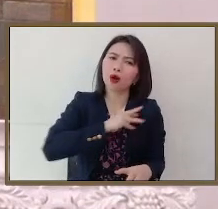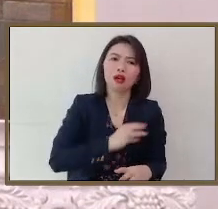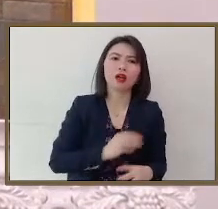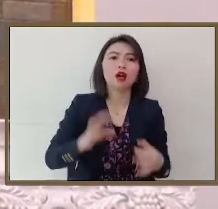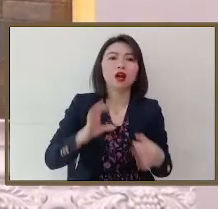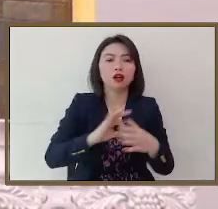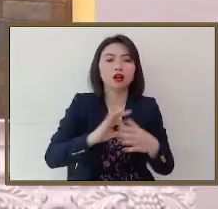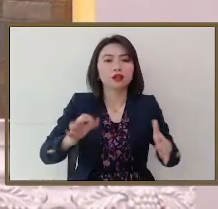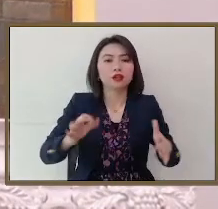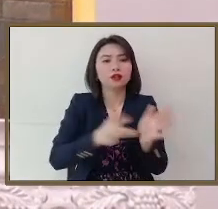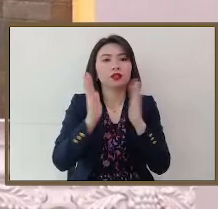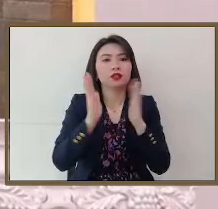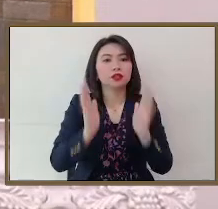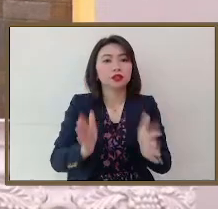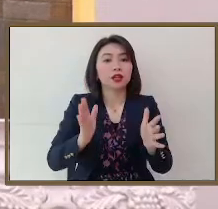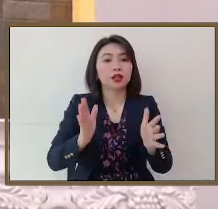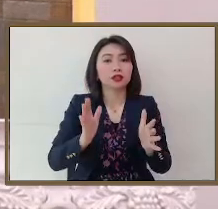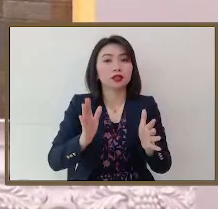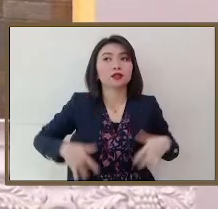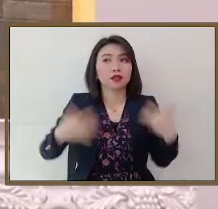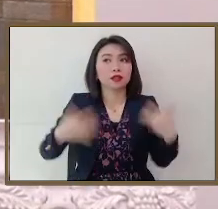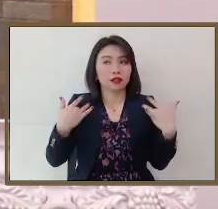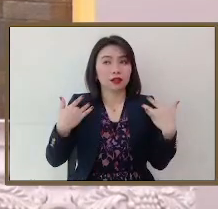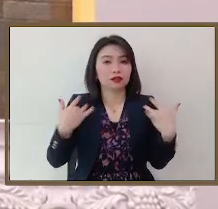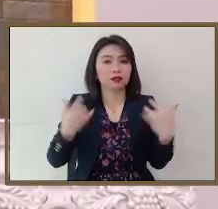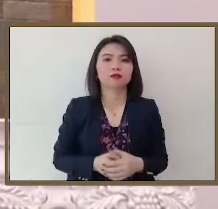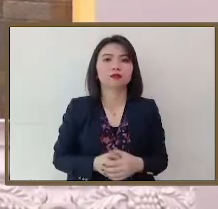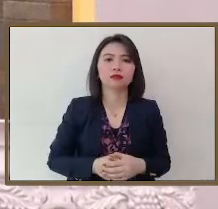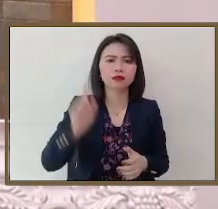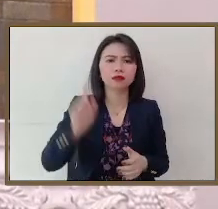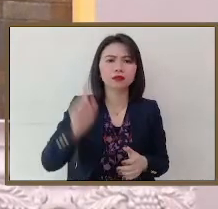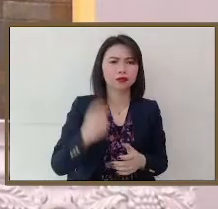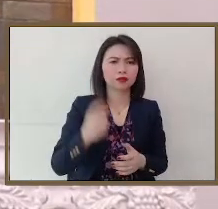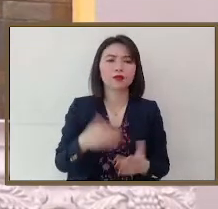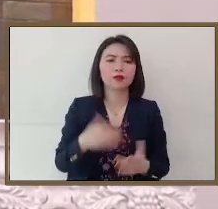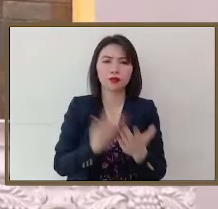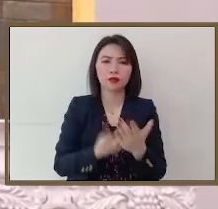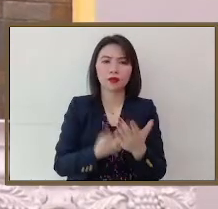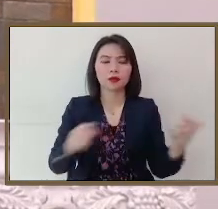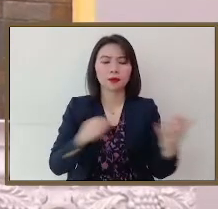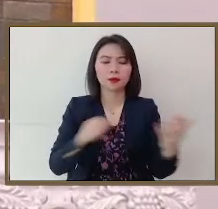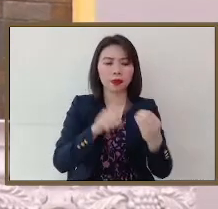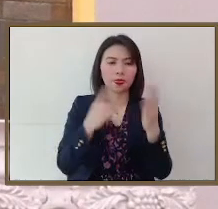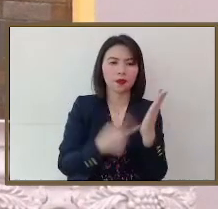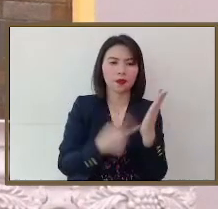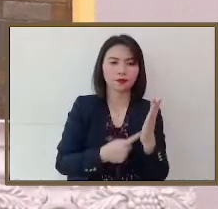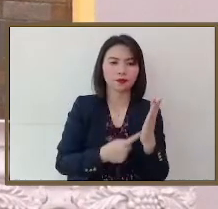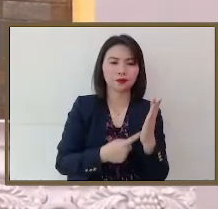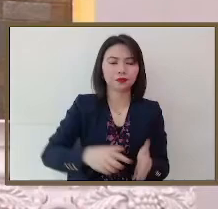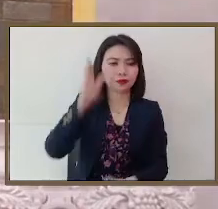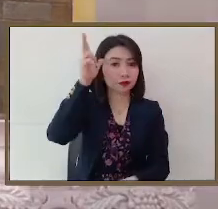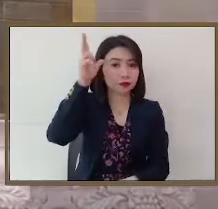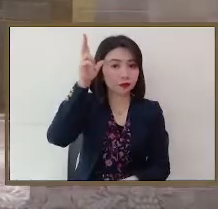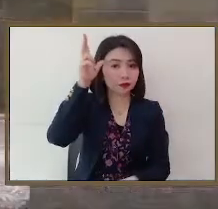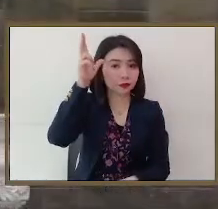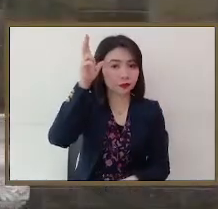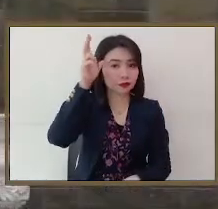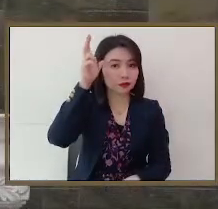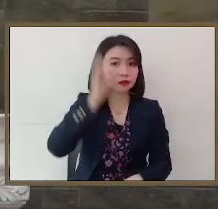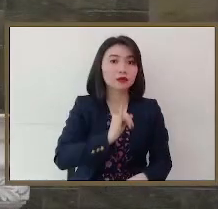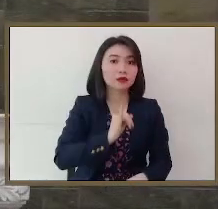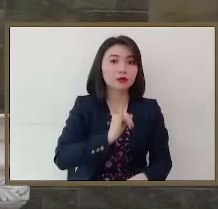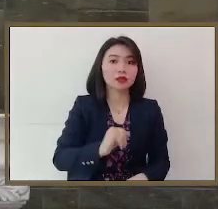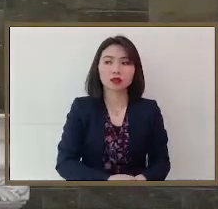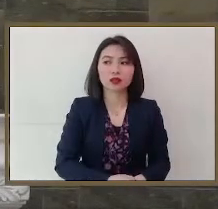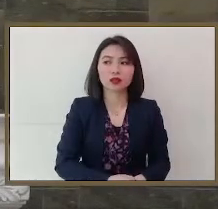Kristiyano. Now here it is. The first point here, mga kapatid, is this. Satan is not afraid